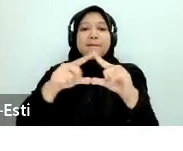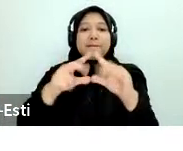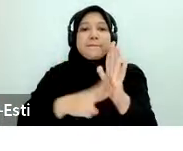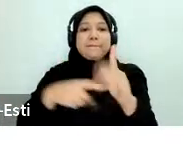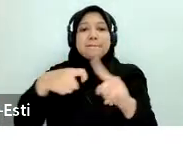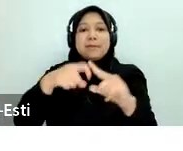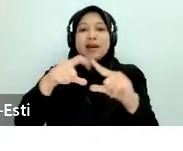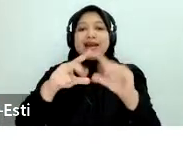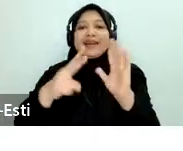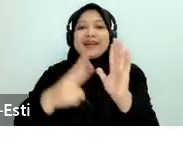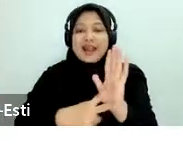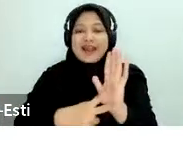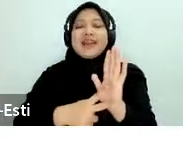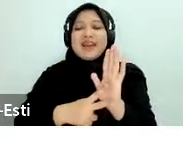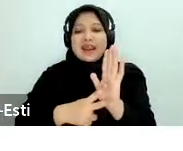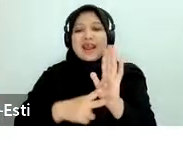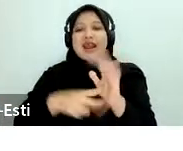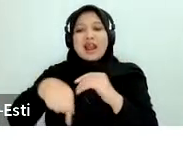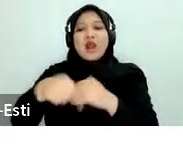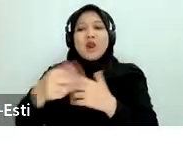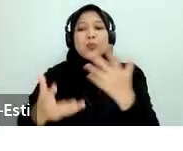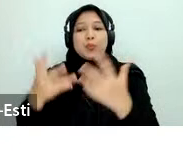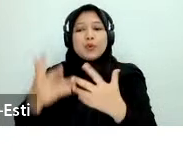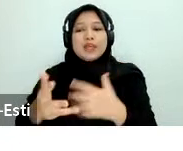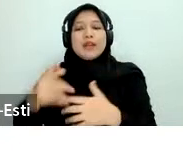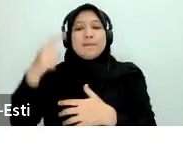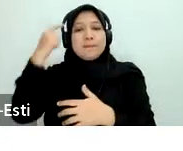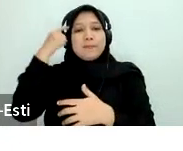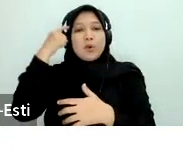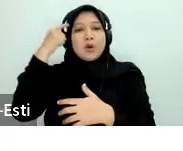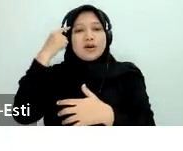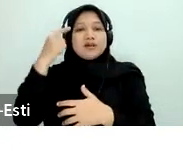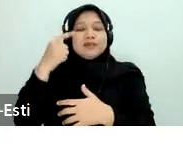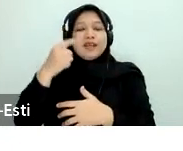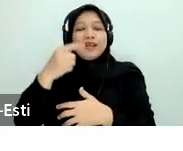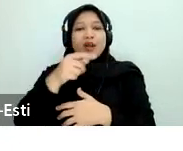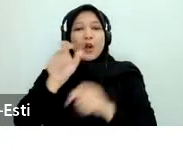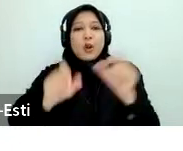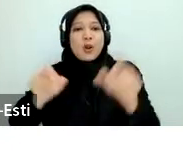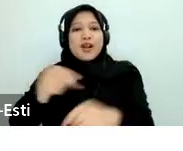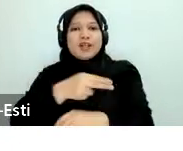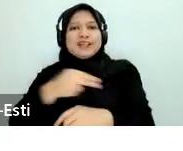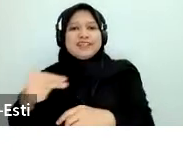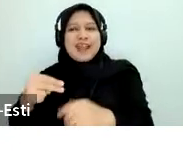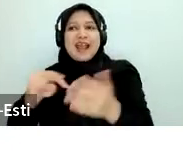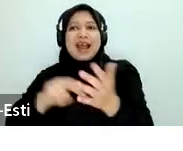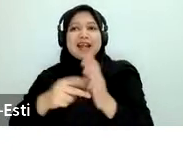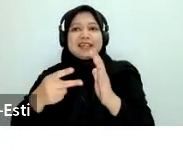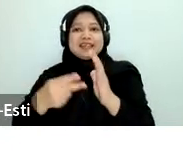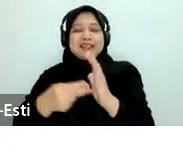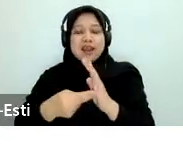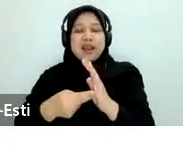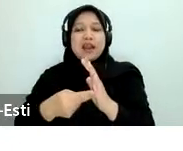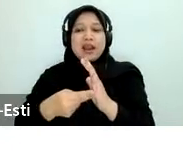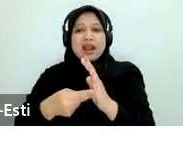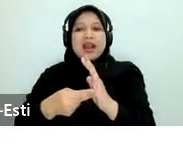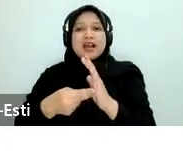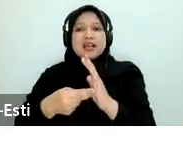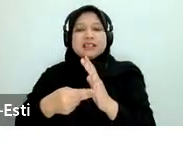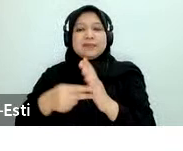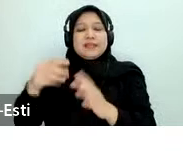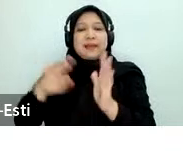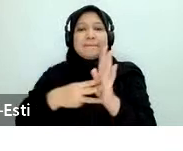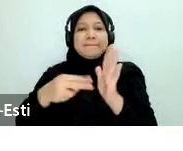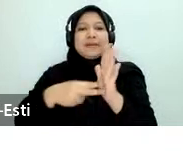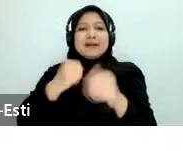memori kolektif Indonesia orang Indonesia adalah mengamankan itu dia ingin memanfaatkan memori kolektif